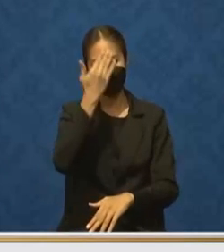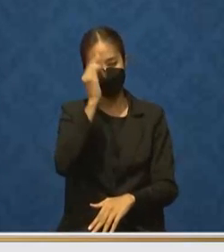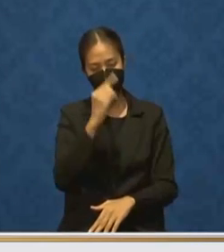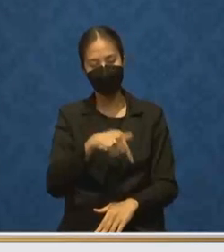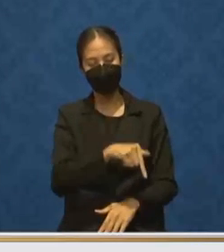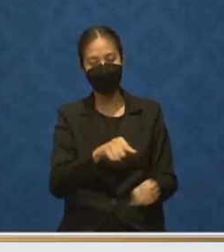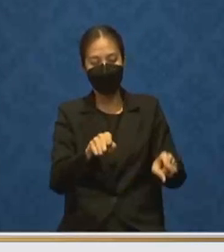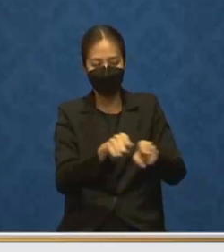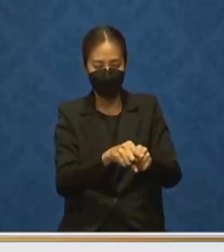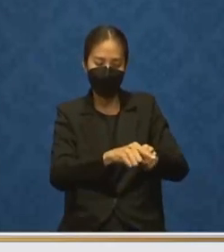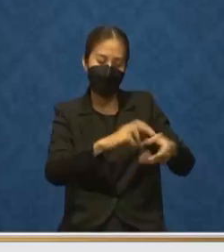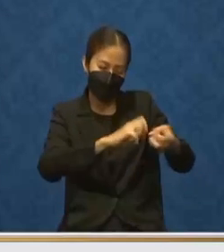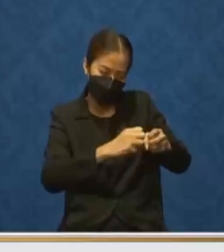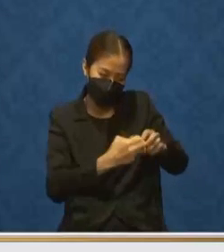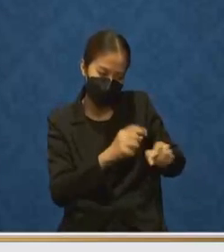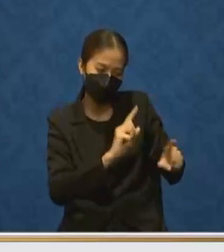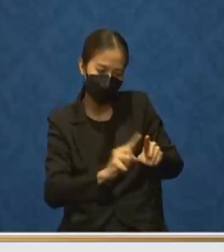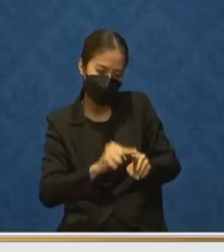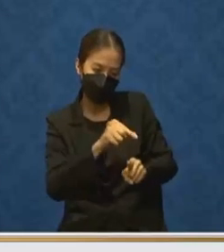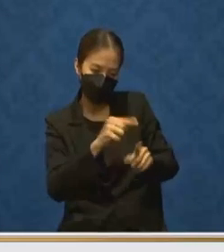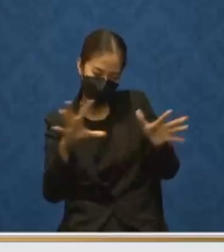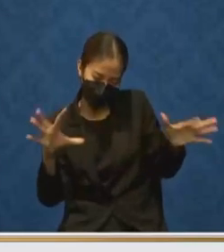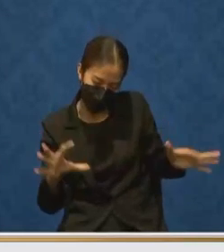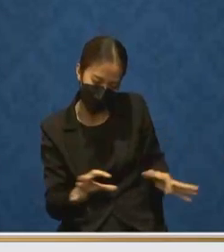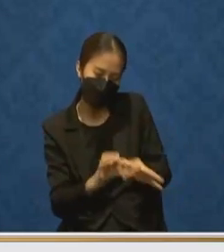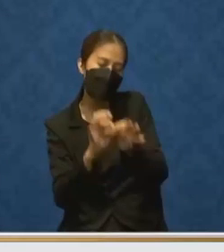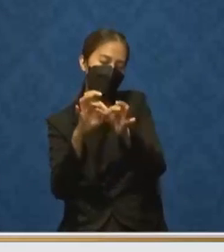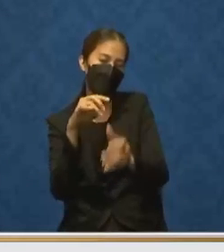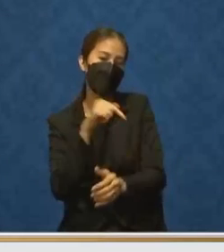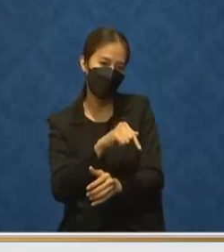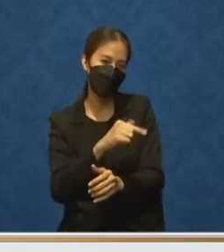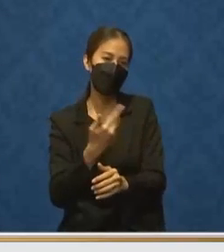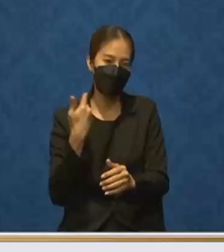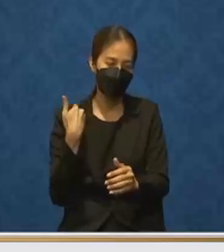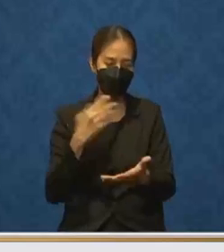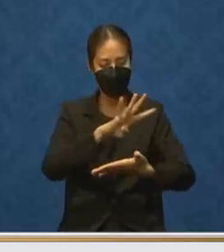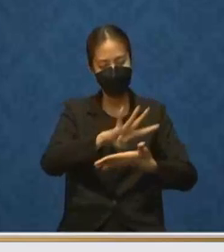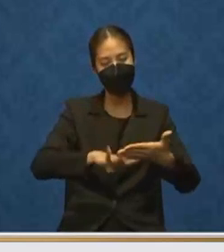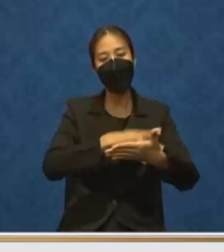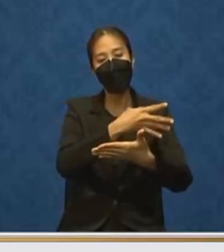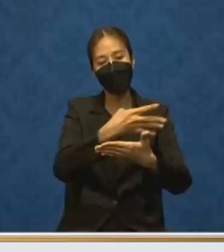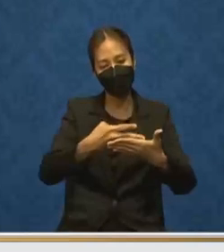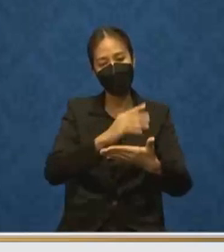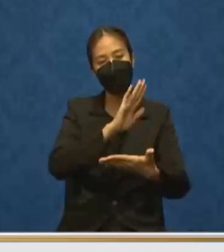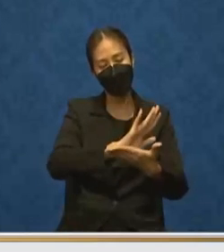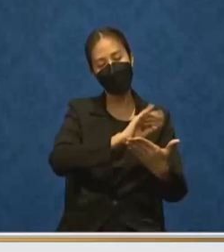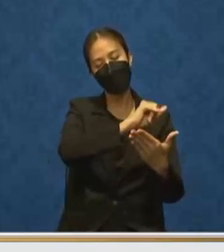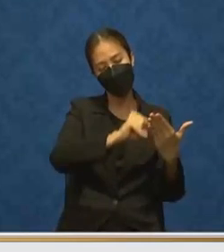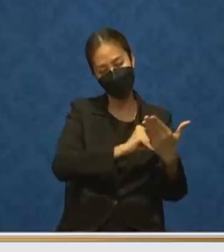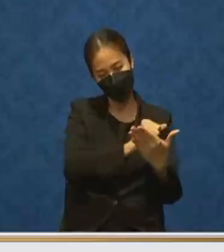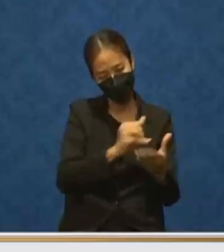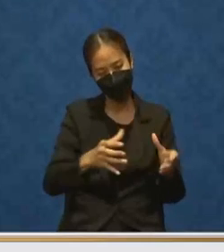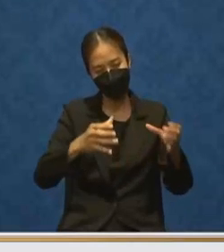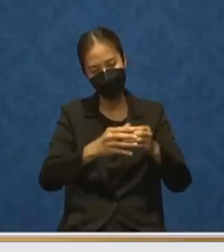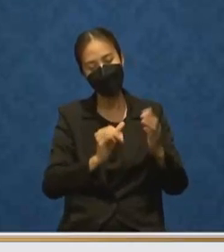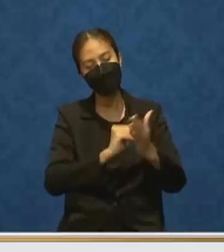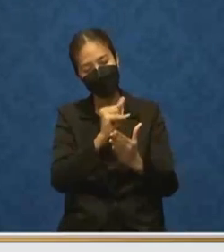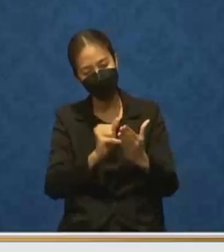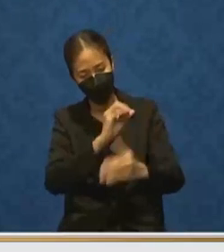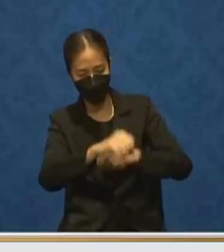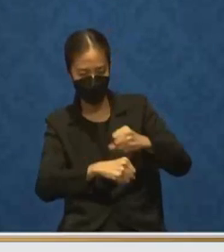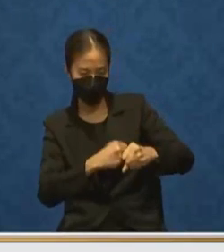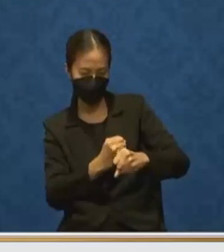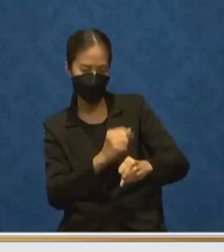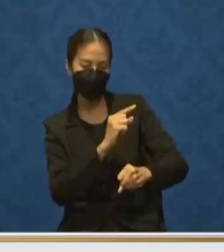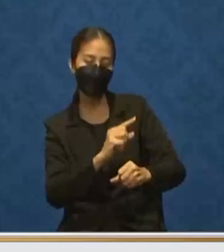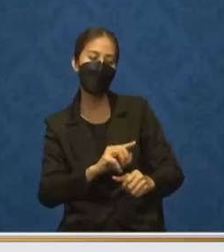แก้ไขปัญหาในพื้นที่ผ่านโครงการภายใต้แผนพัฒนาจังหวัดและแผนพัฒนากลุ่มจังหวัดแผนปฏิบัติราชการประจำปีของจังหวัดแผนปฏิบัติราช